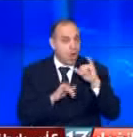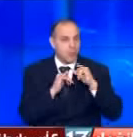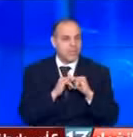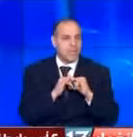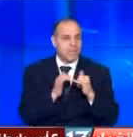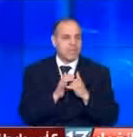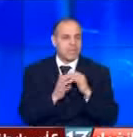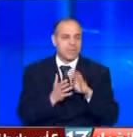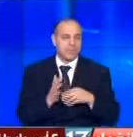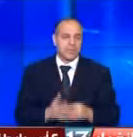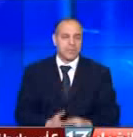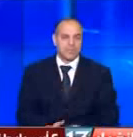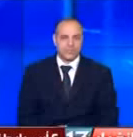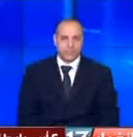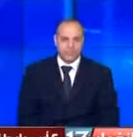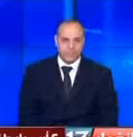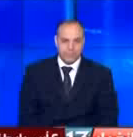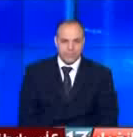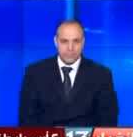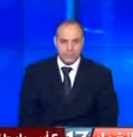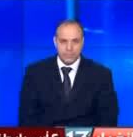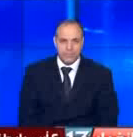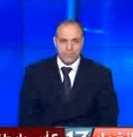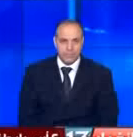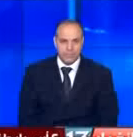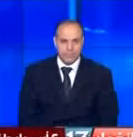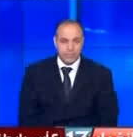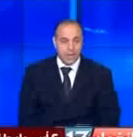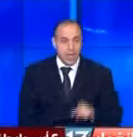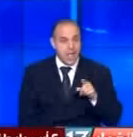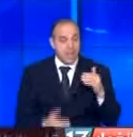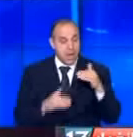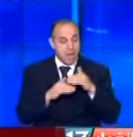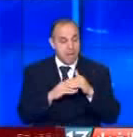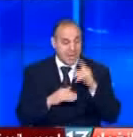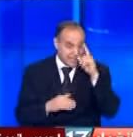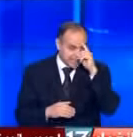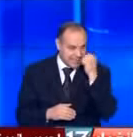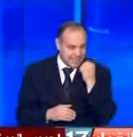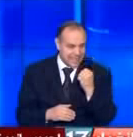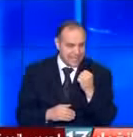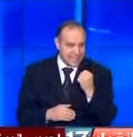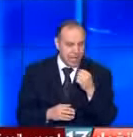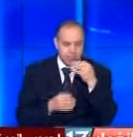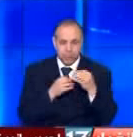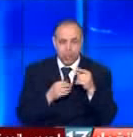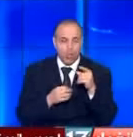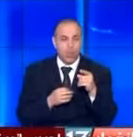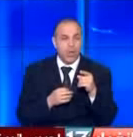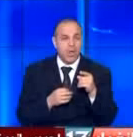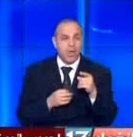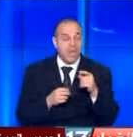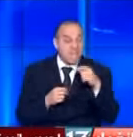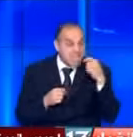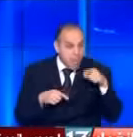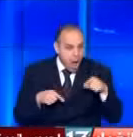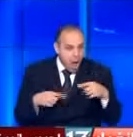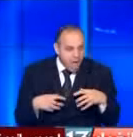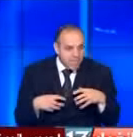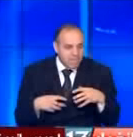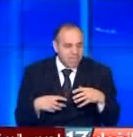بها يشابه التوتر اليوم، قد كنت لاعبا أنذاك وكان تعامل لاعبي فريقي مبدعا، قمنا